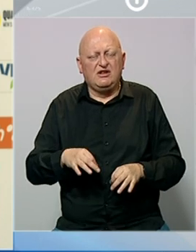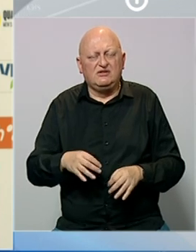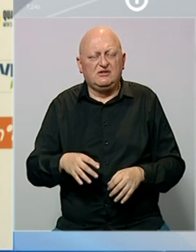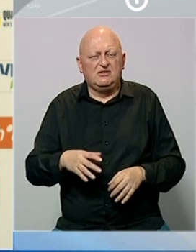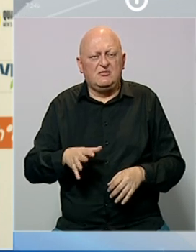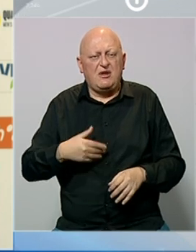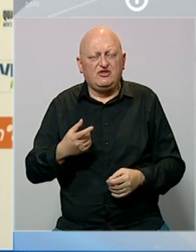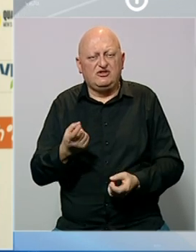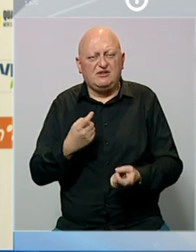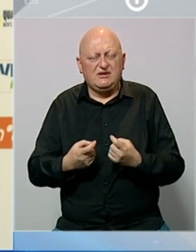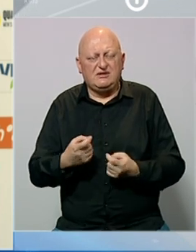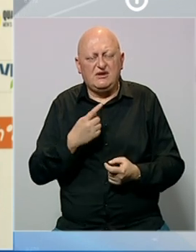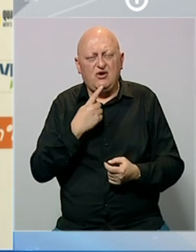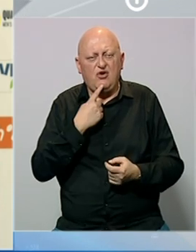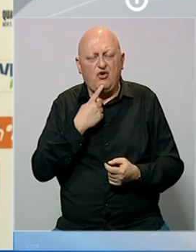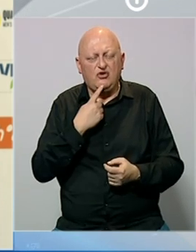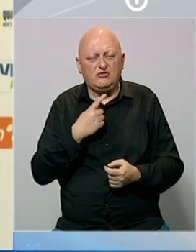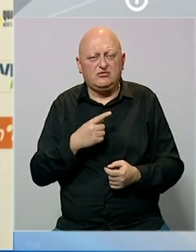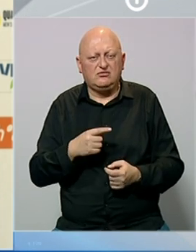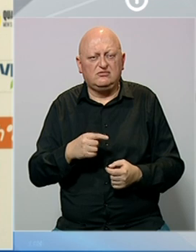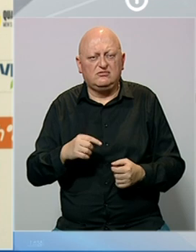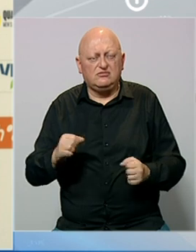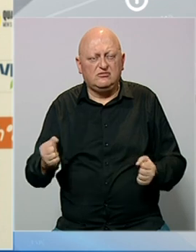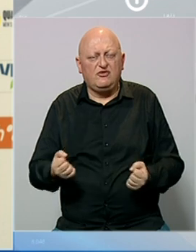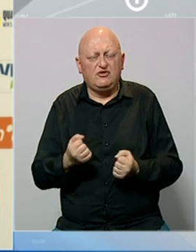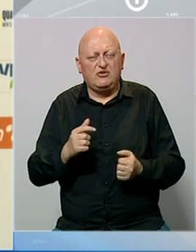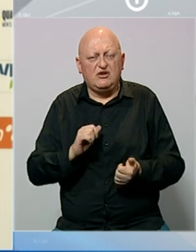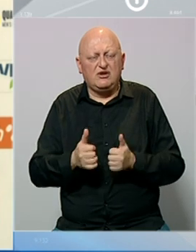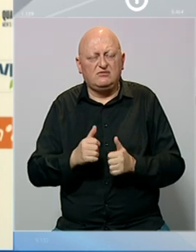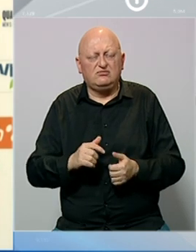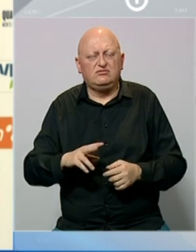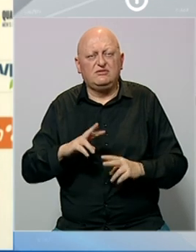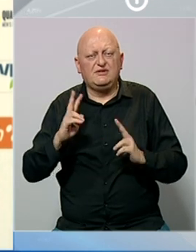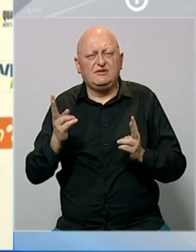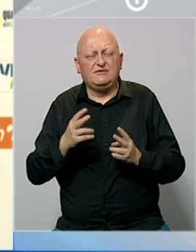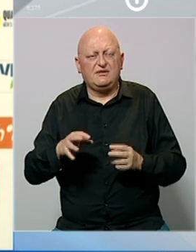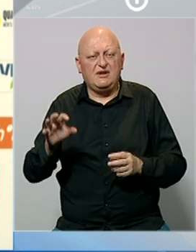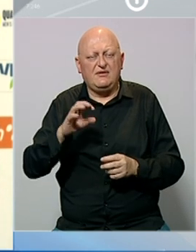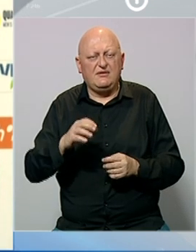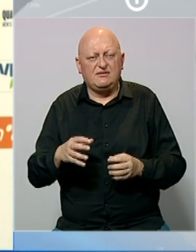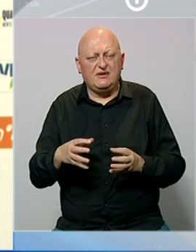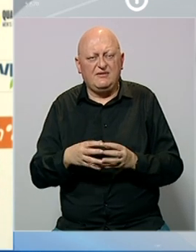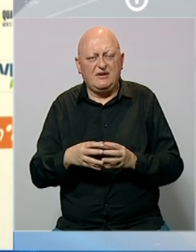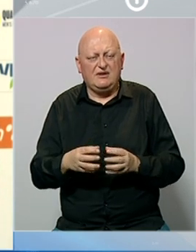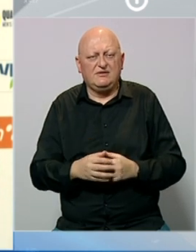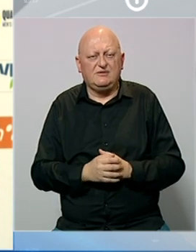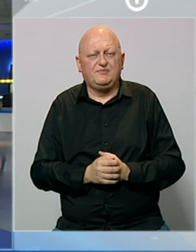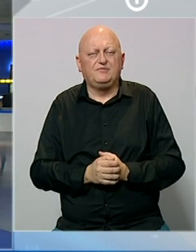mlađih selekcija koji se kale i koji se takmiče kroz ove svjetske, odnosno Evropske federacije.